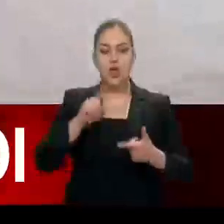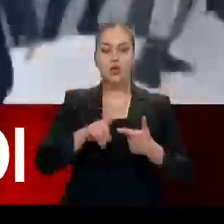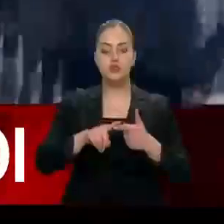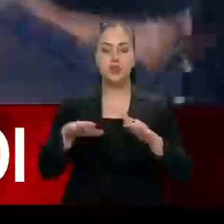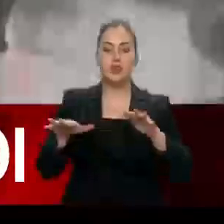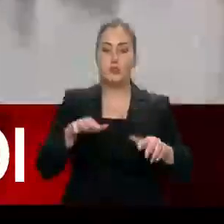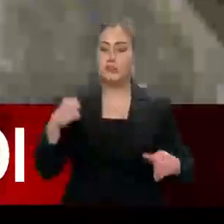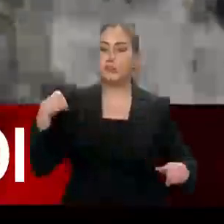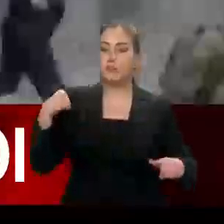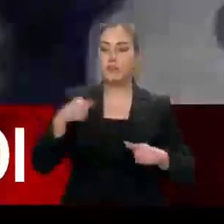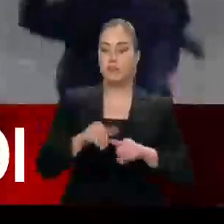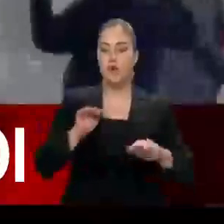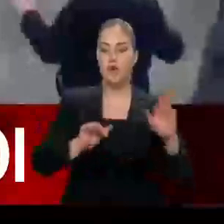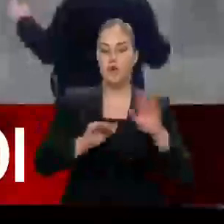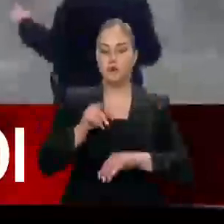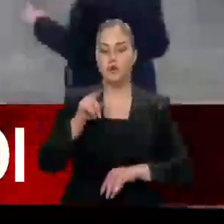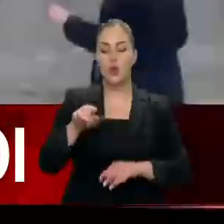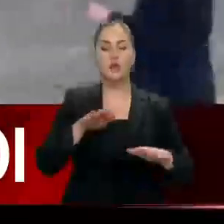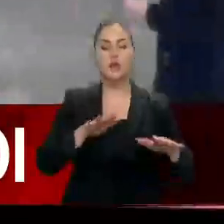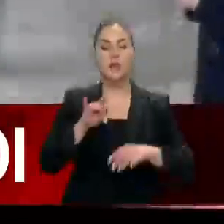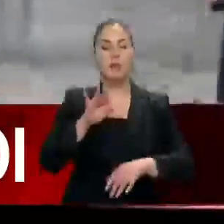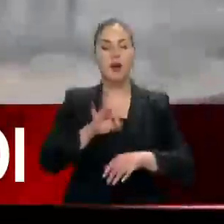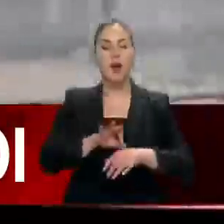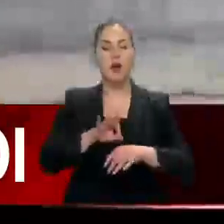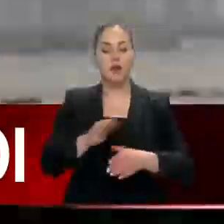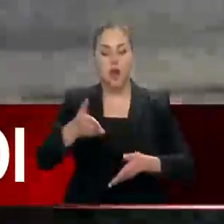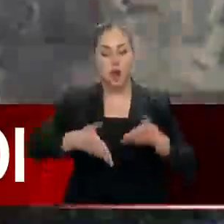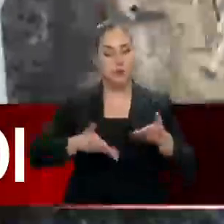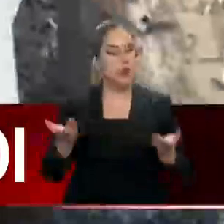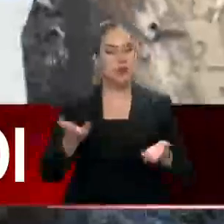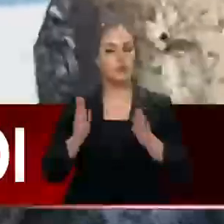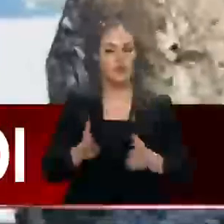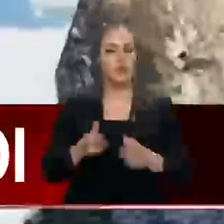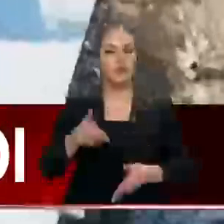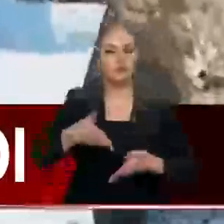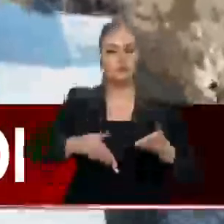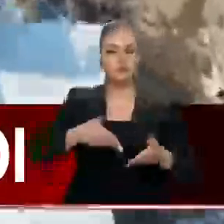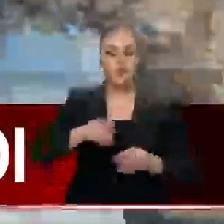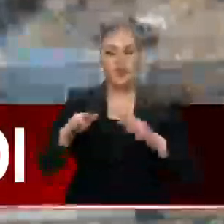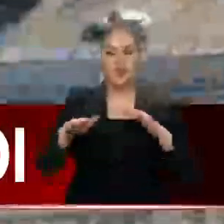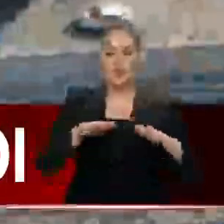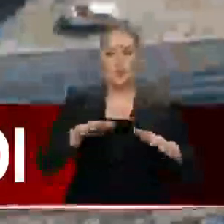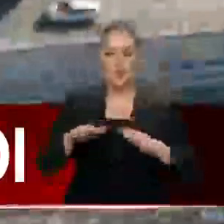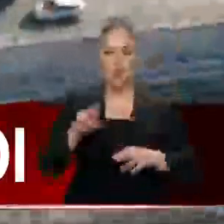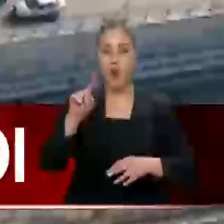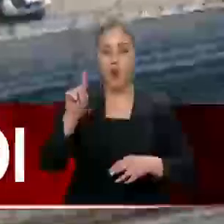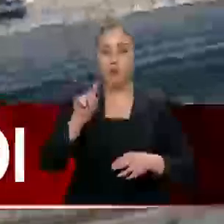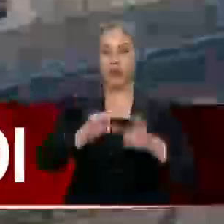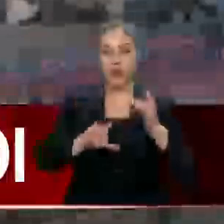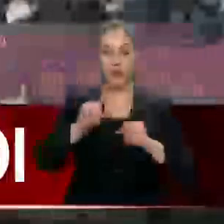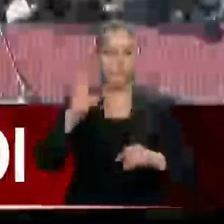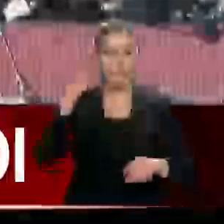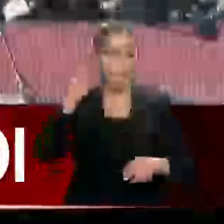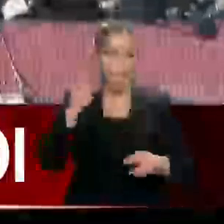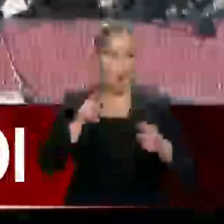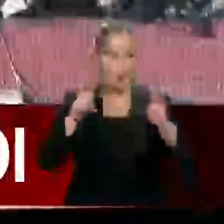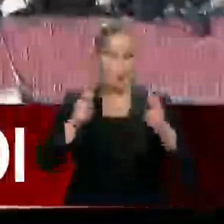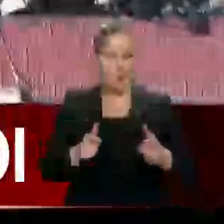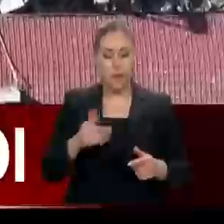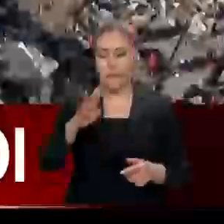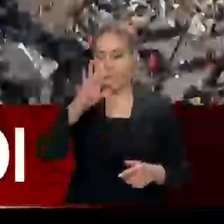depremi yaşadık. O deprem sırasında ameliyat devam etti. Burası depremin vurduğu 10 ilden biri olan Malatya.